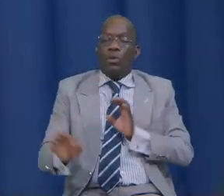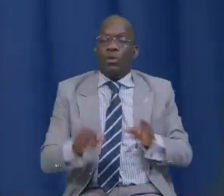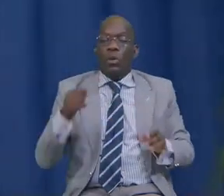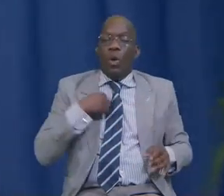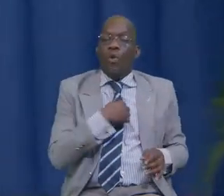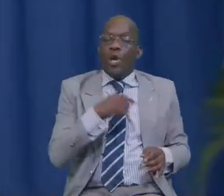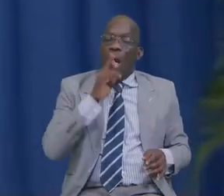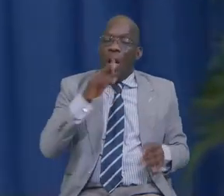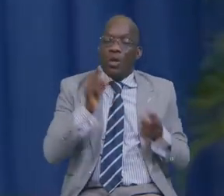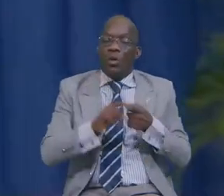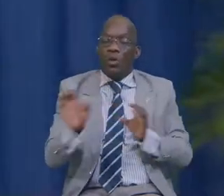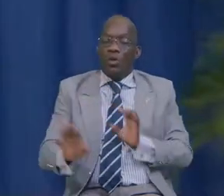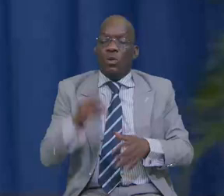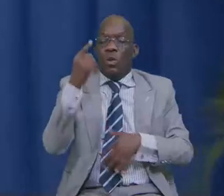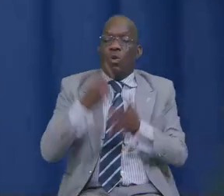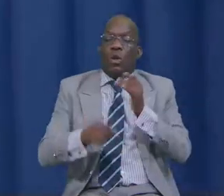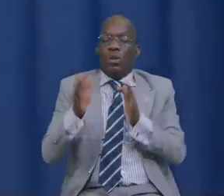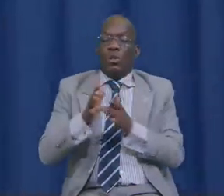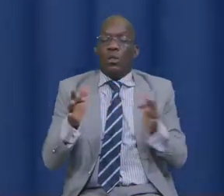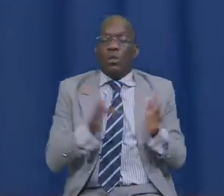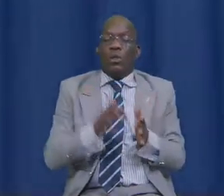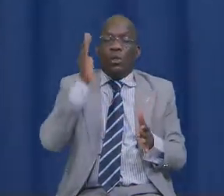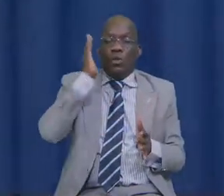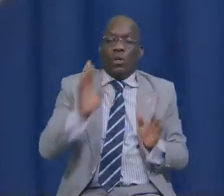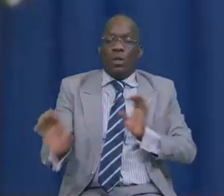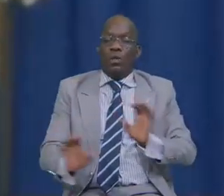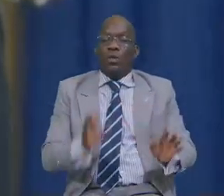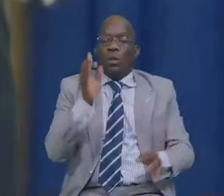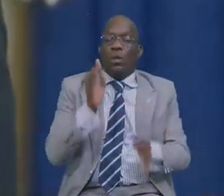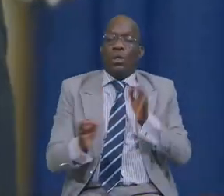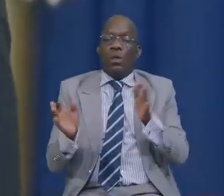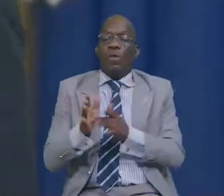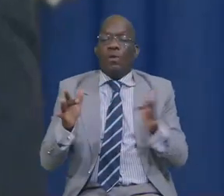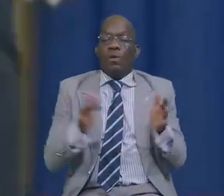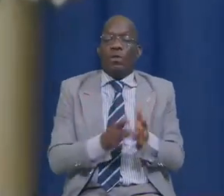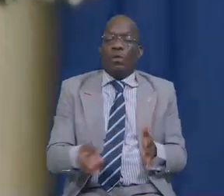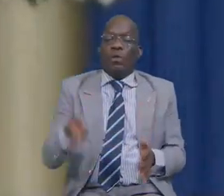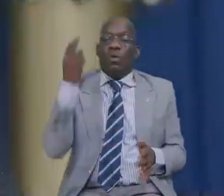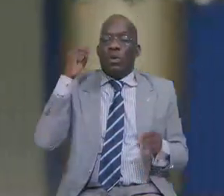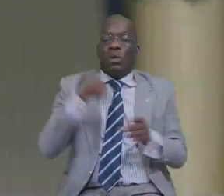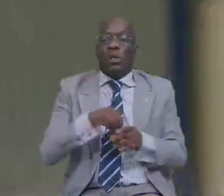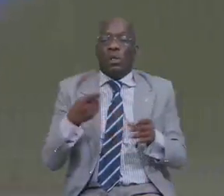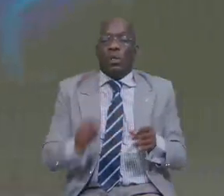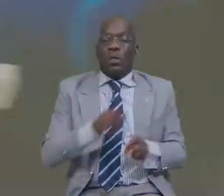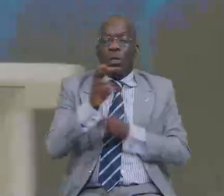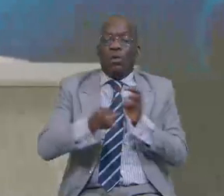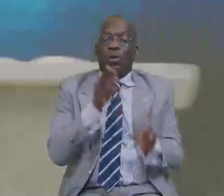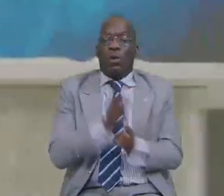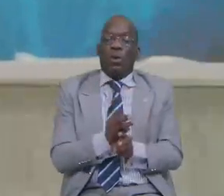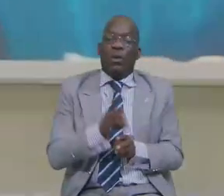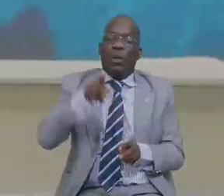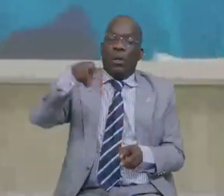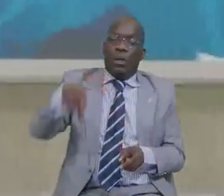devons faire ce que Jésus aurait fait si Jésus devait être ici dans le monde.